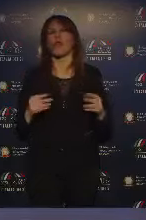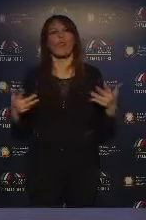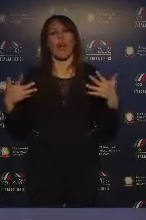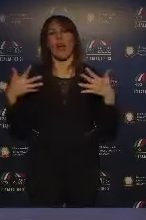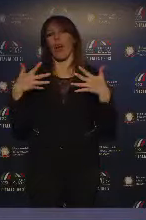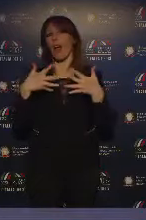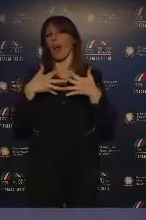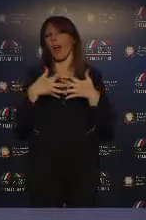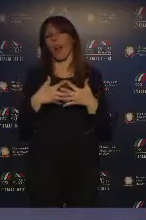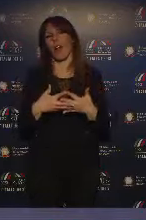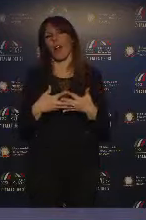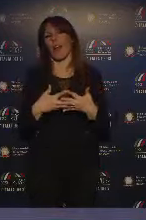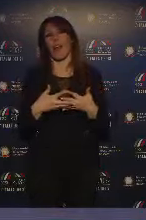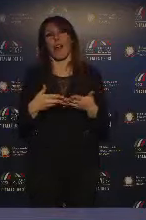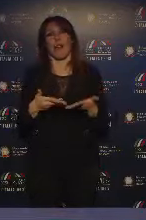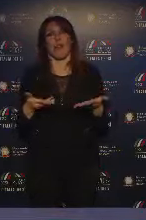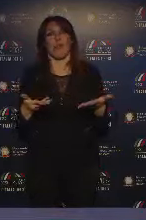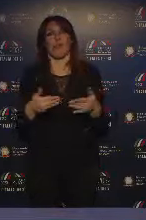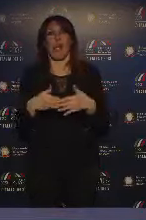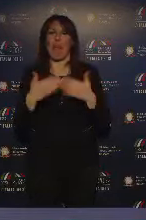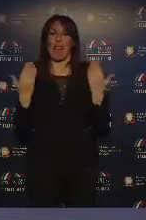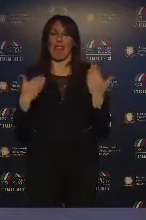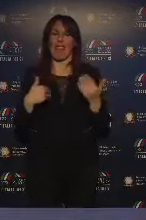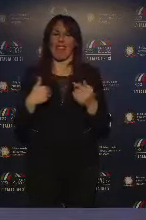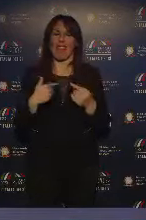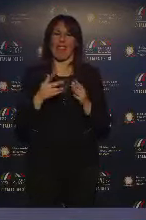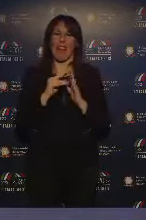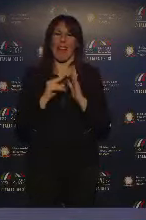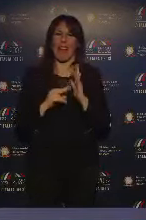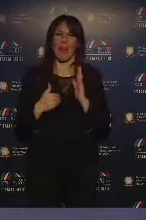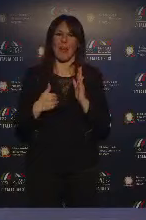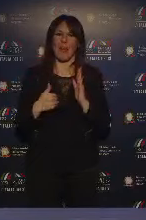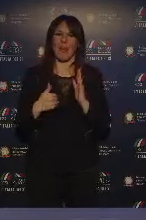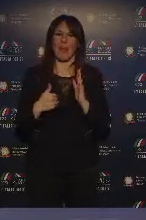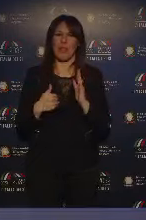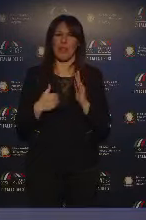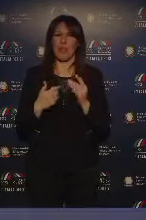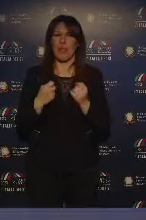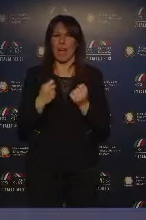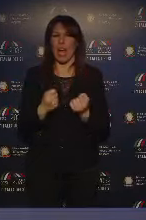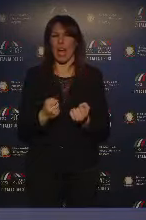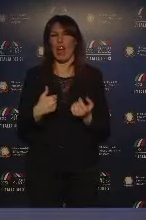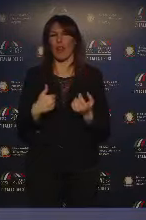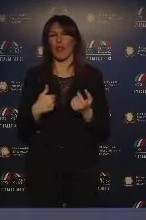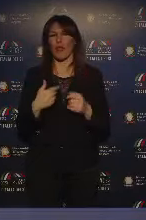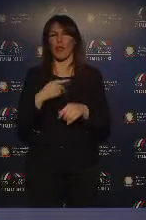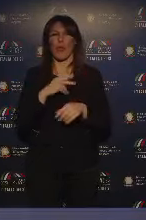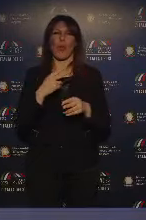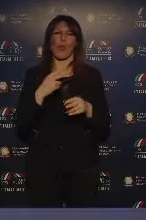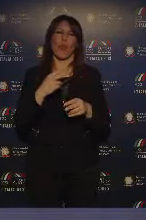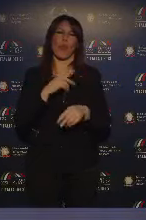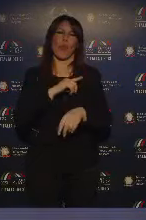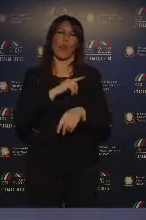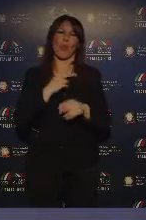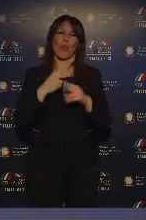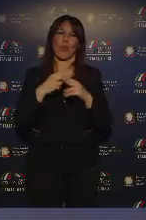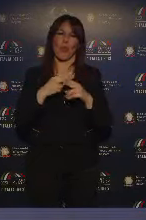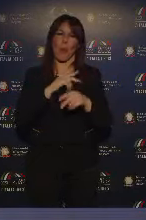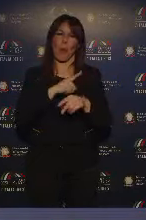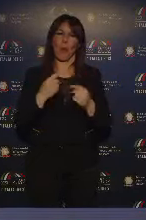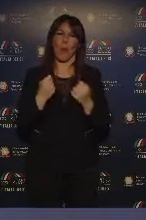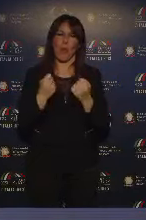ragazzi og stamattina leggevo venendo nel breve viaggio in macchina Roma potenza che c'è in